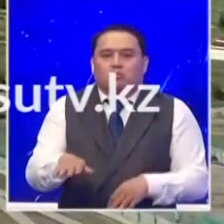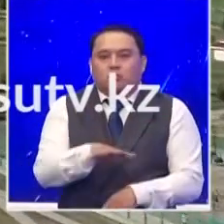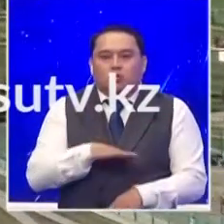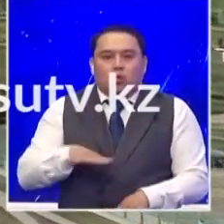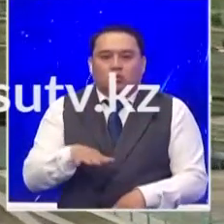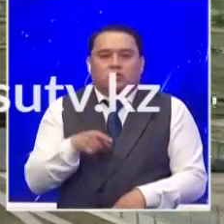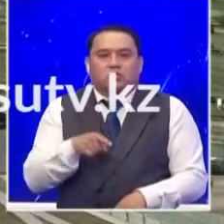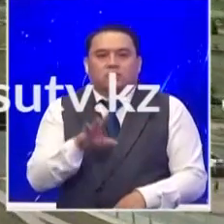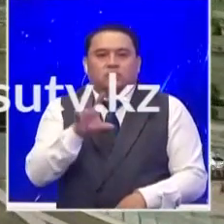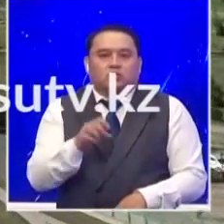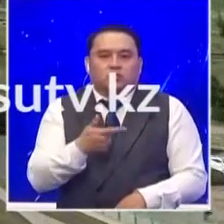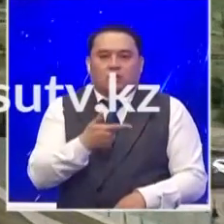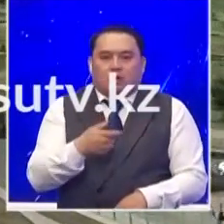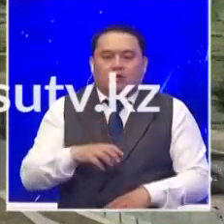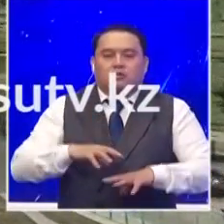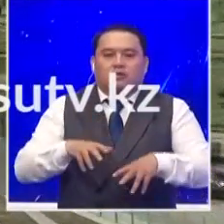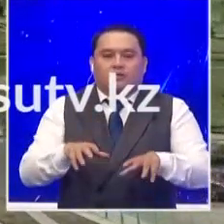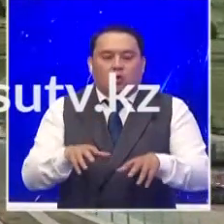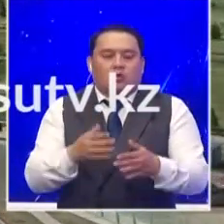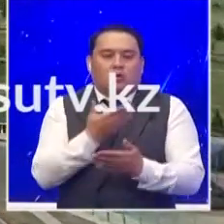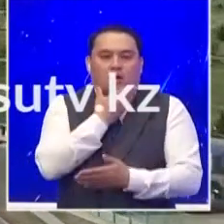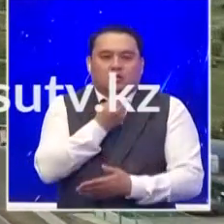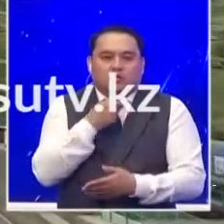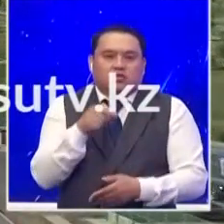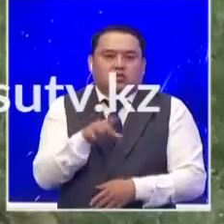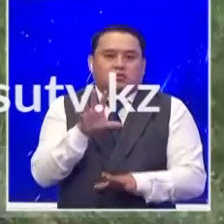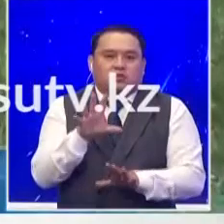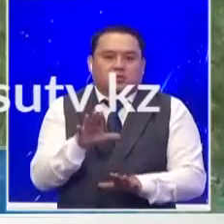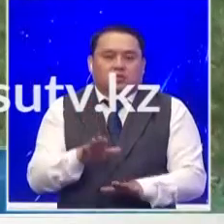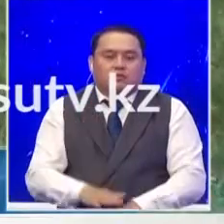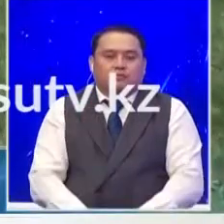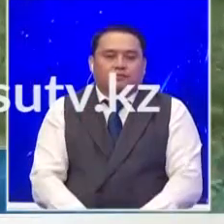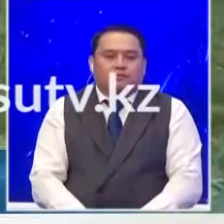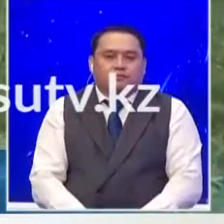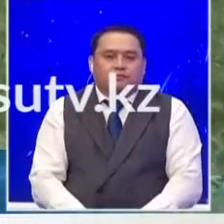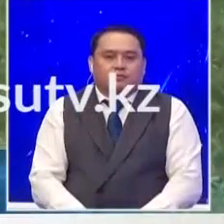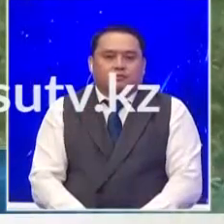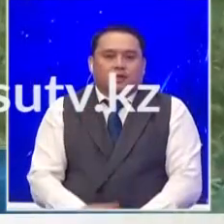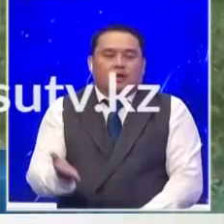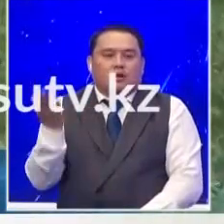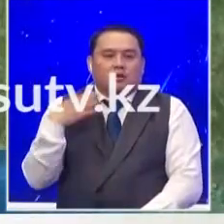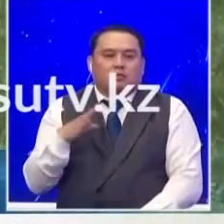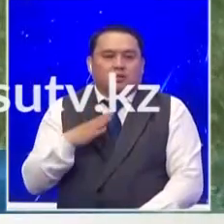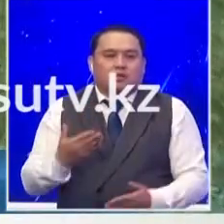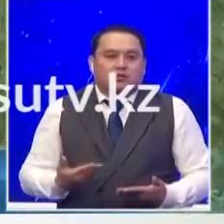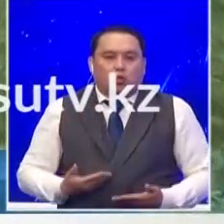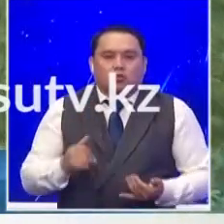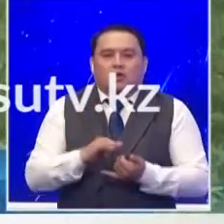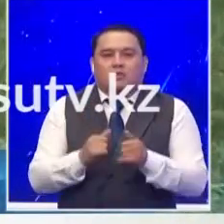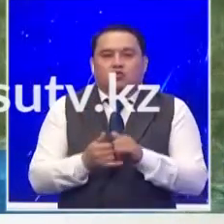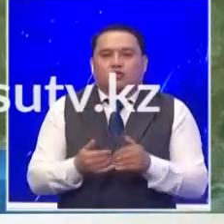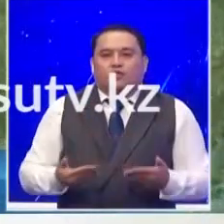парка в 1,5 гектара, и сцена с трибуны для зрителей на 1000 мест. Раньше, когда я приезжала, вообще проживаю в Самойлове, на